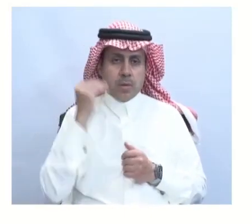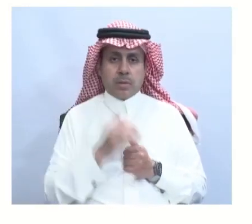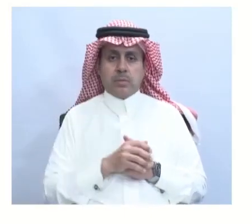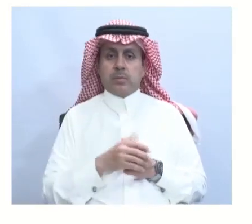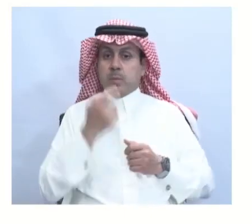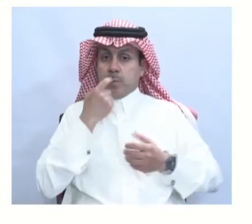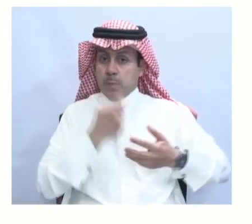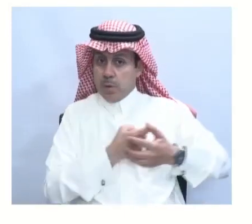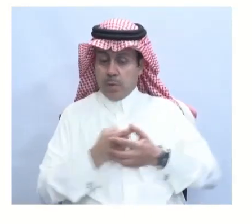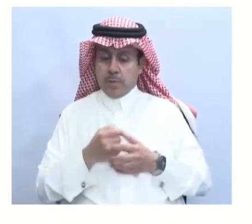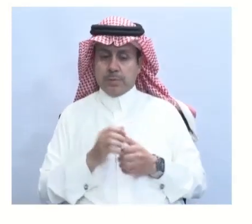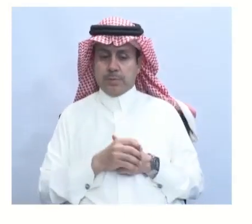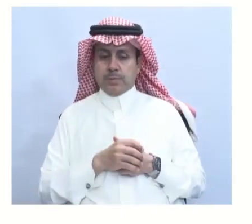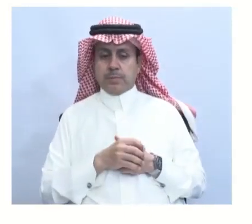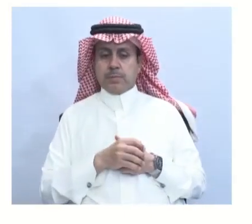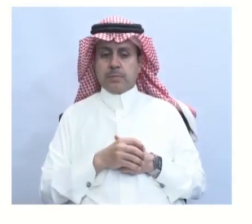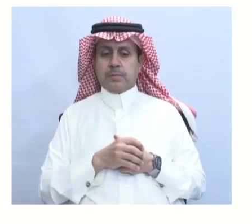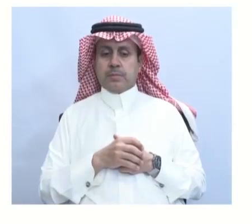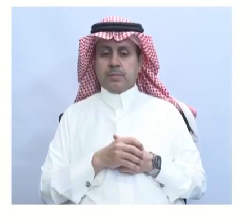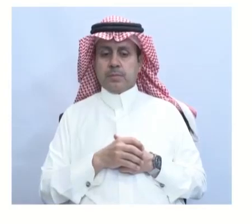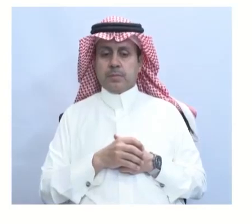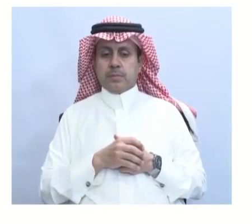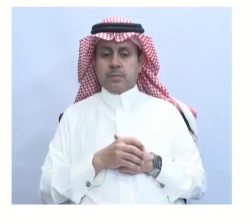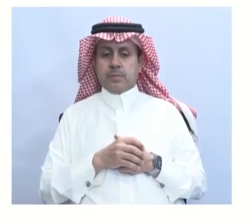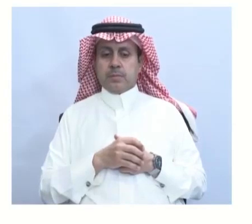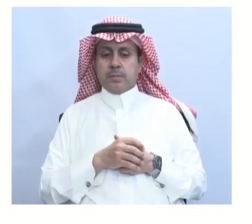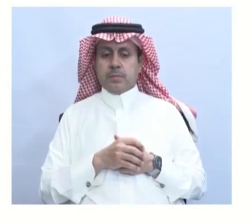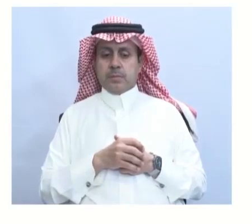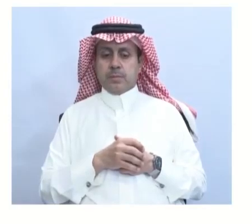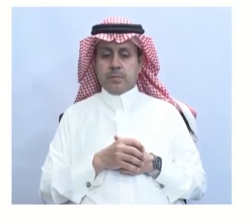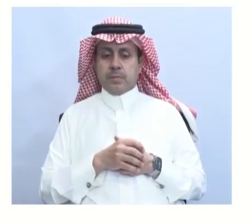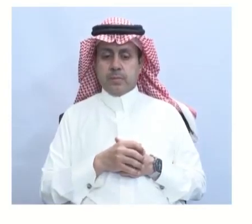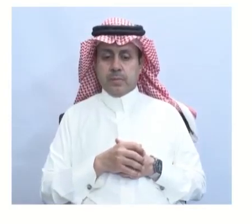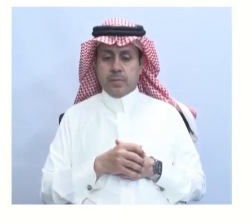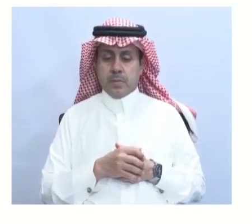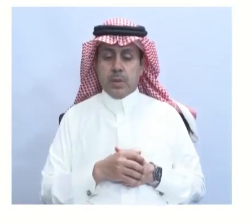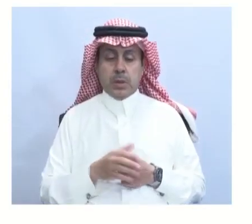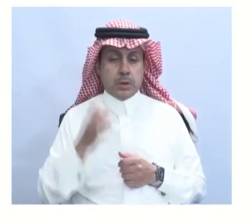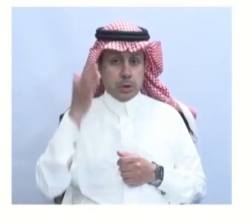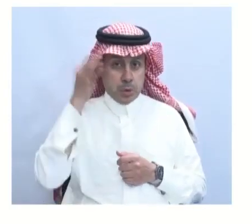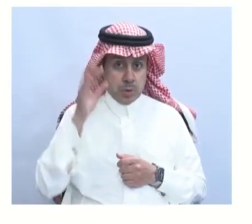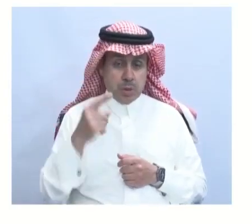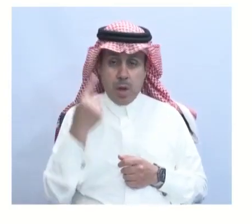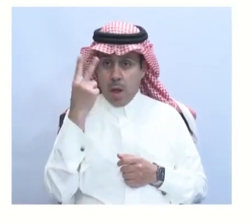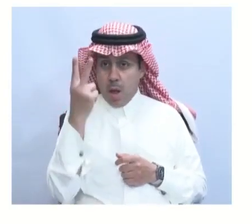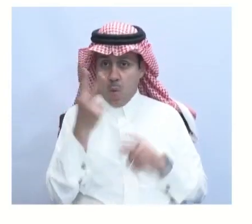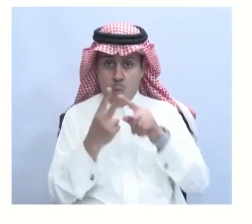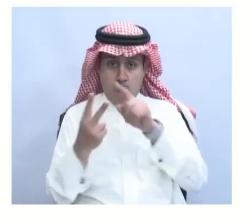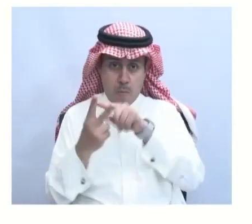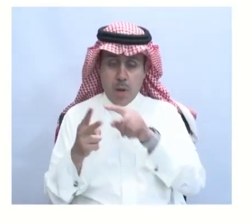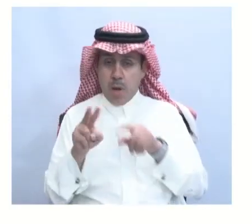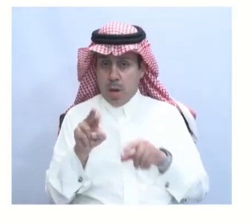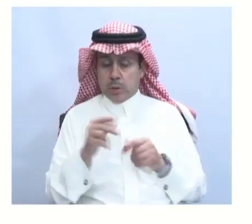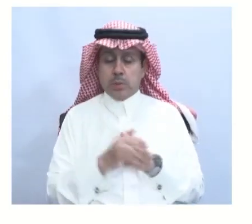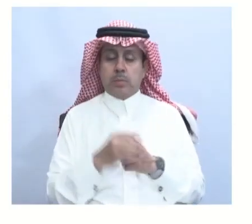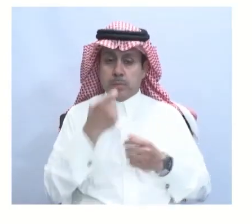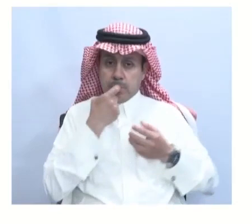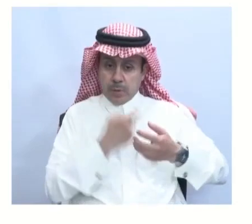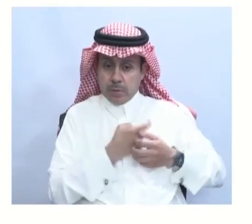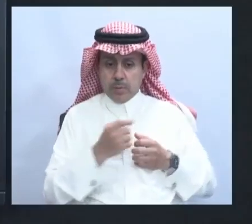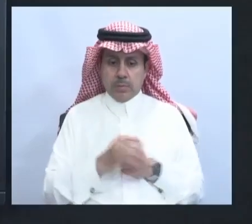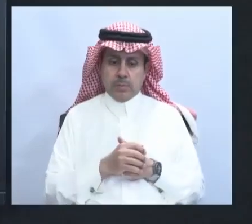ارضعته من لبنها ناتي الى الحكم الخامس جواز الخلوه باخته من